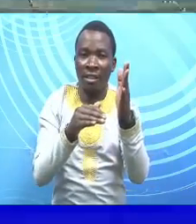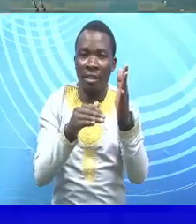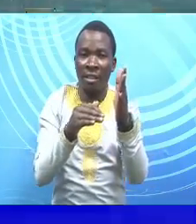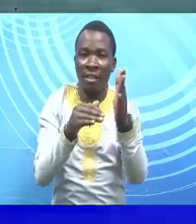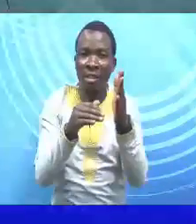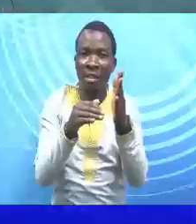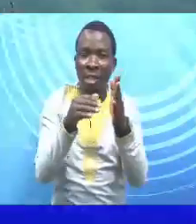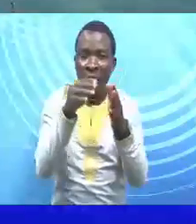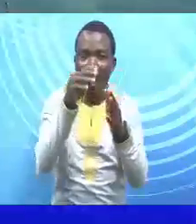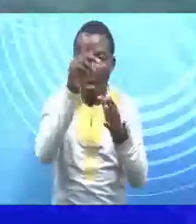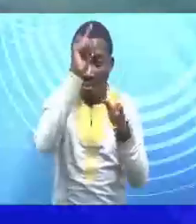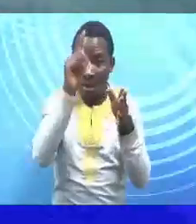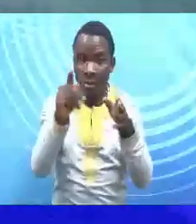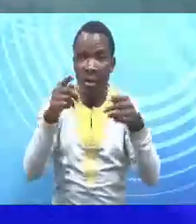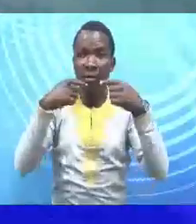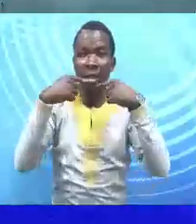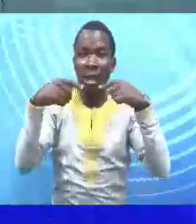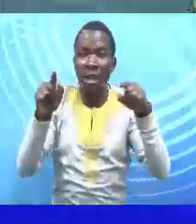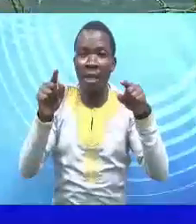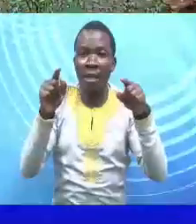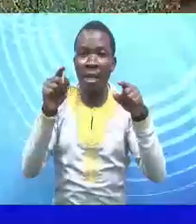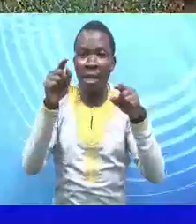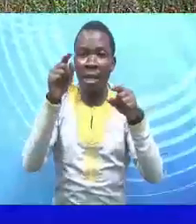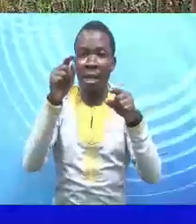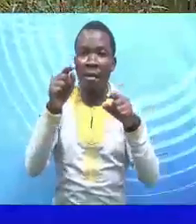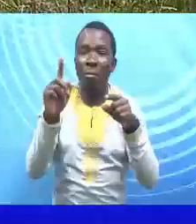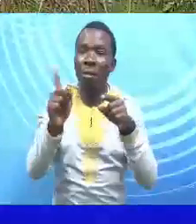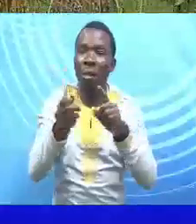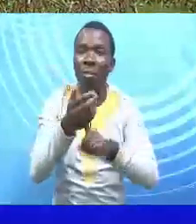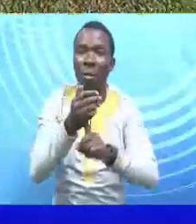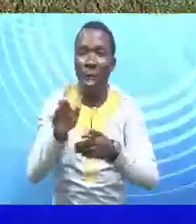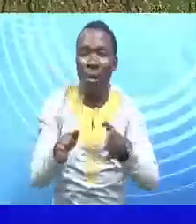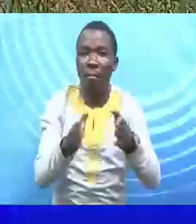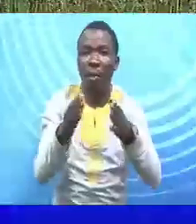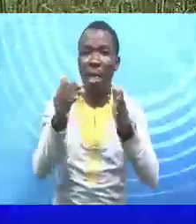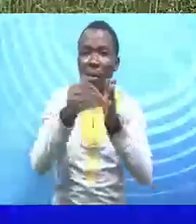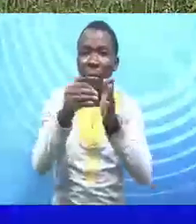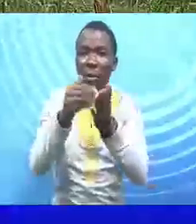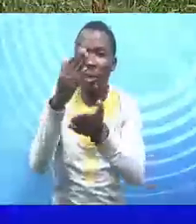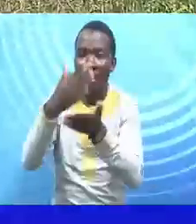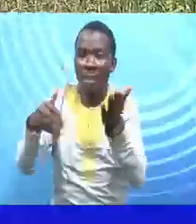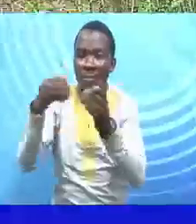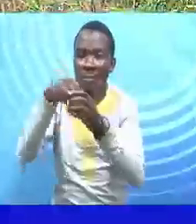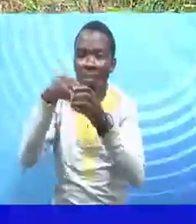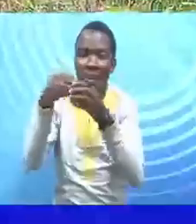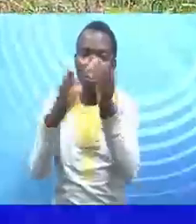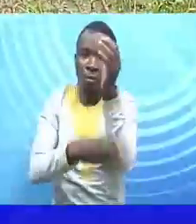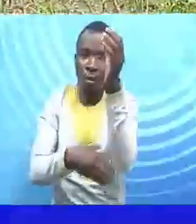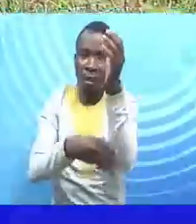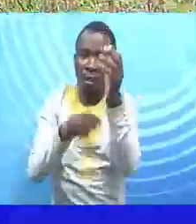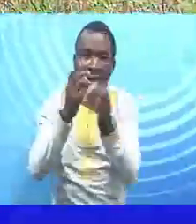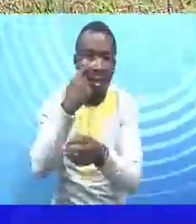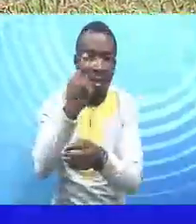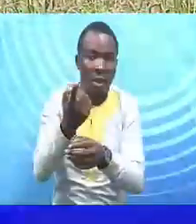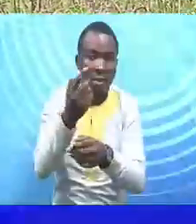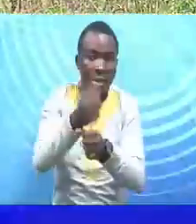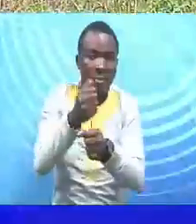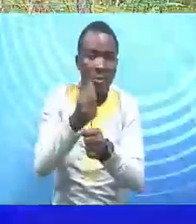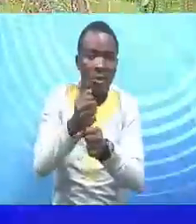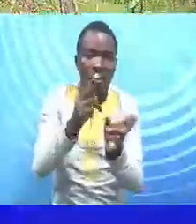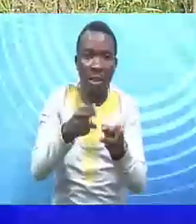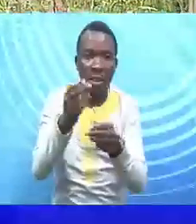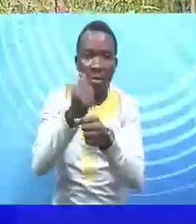Aba baturage batangaza ko kuba batagerwaho n'umuhanda ari bimwe mu batera imbogamizi zirimo n'ubukene ngo dore ko n'imirimo basanzwe bahakorera